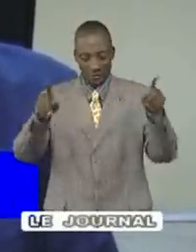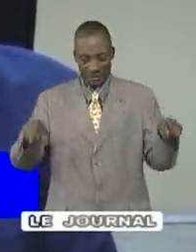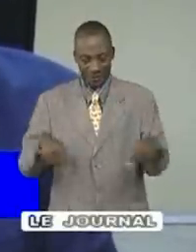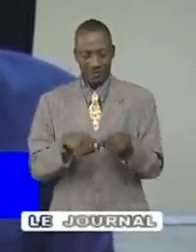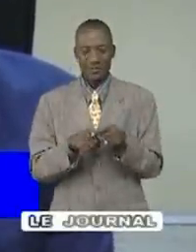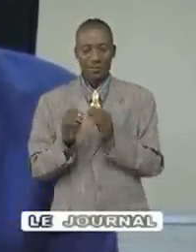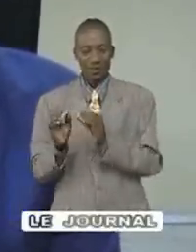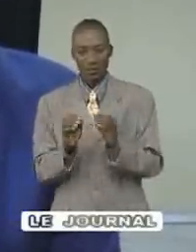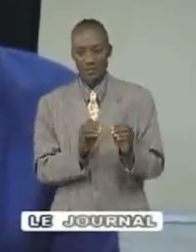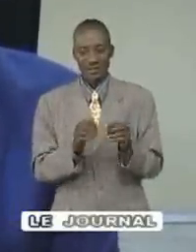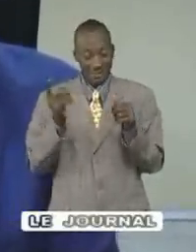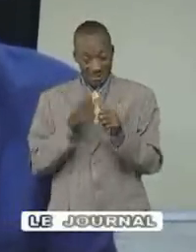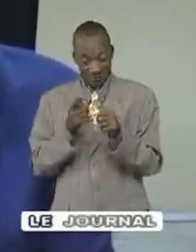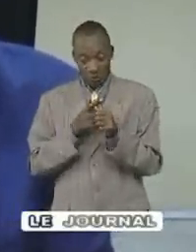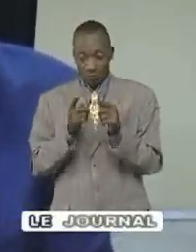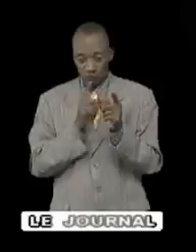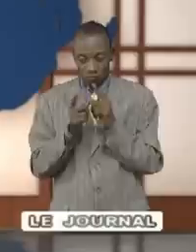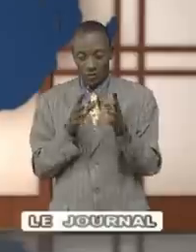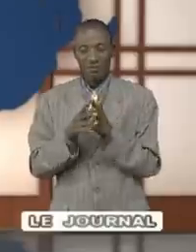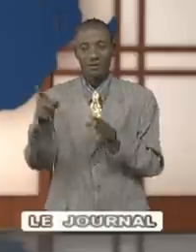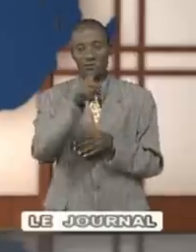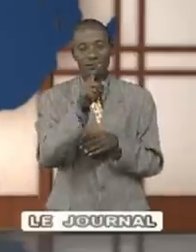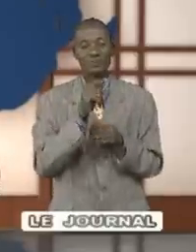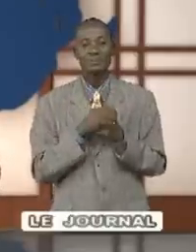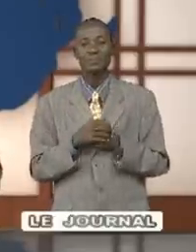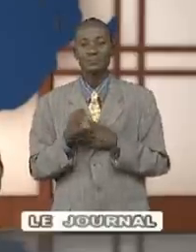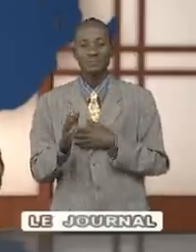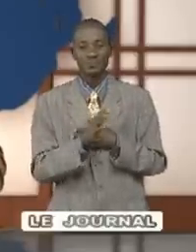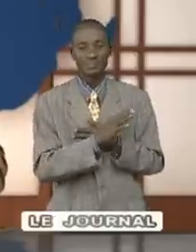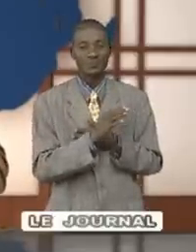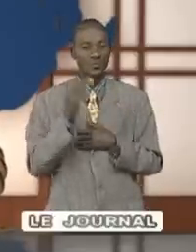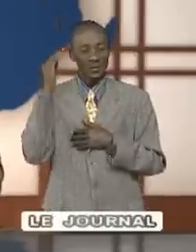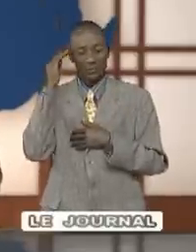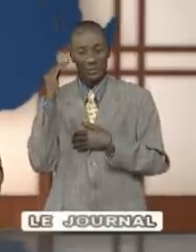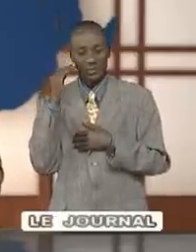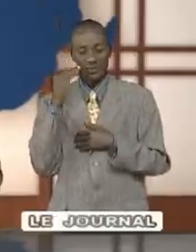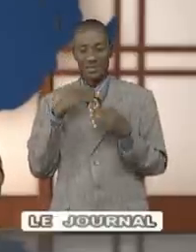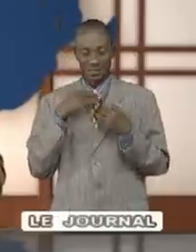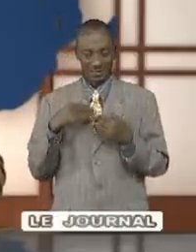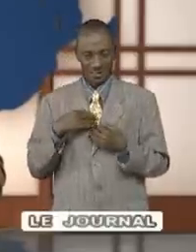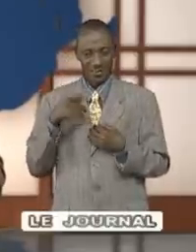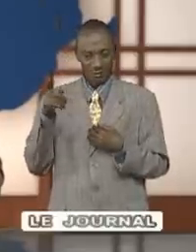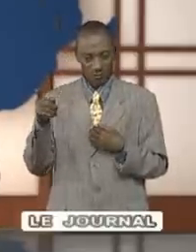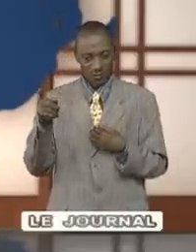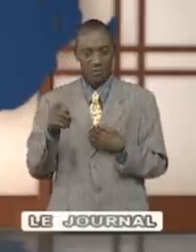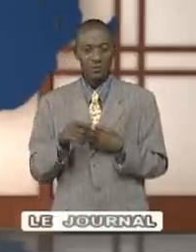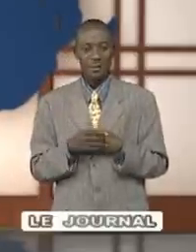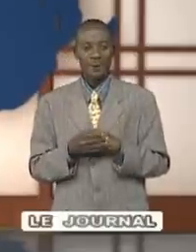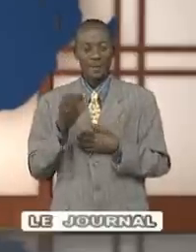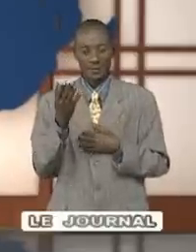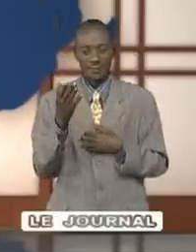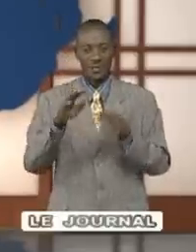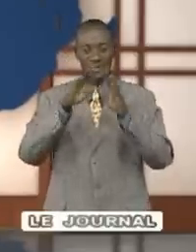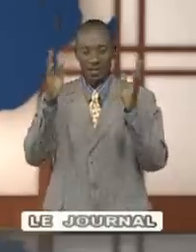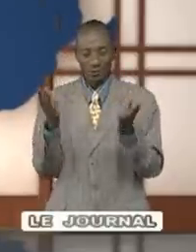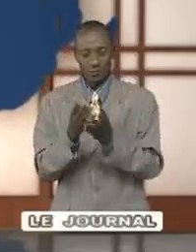d'abord nous entretenir avec vous. Et puis les ministres de la Santé publique que vous venez de suivre portent à la connaissance du public